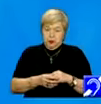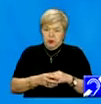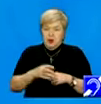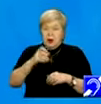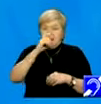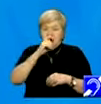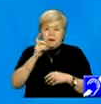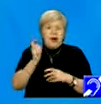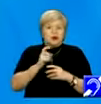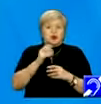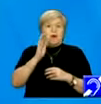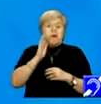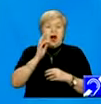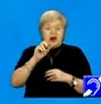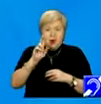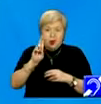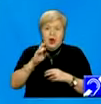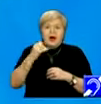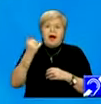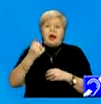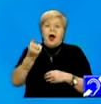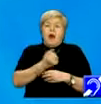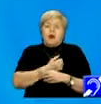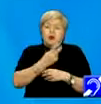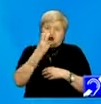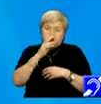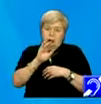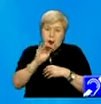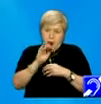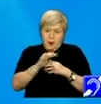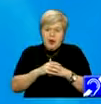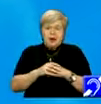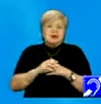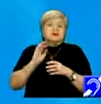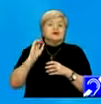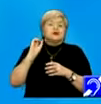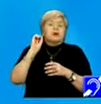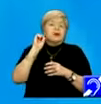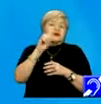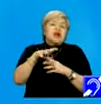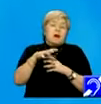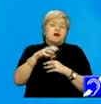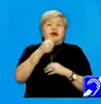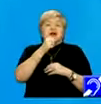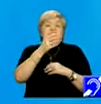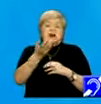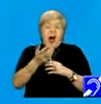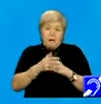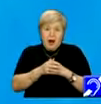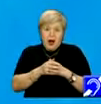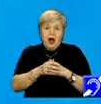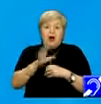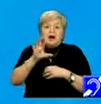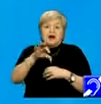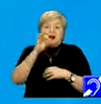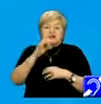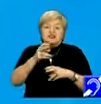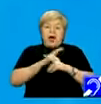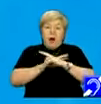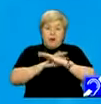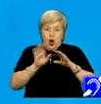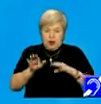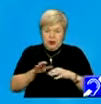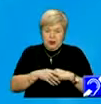Bărbatul din județul Bacău care și-ar fi omorât cei doi copii aruncându-se împreună cu ei în apele unui baraj a fost găsit fără viață.